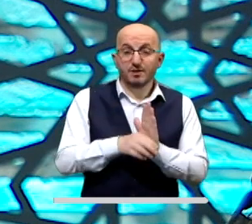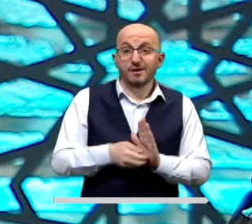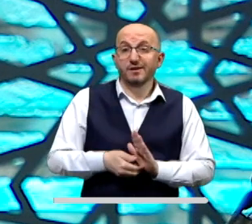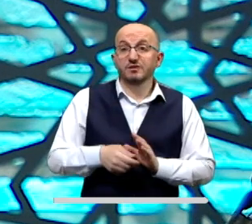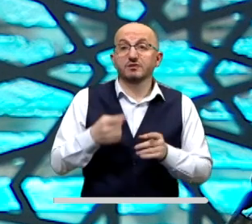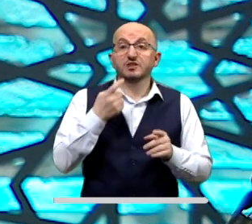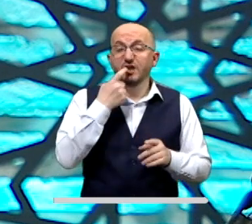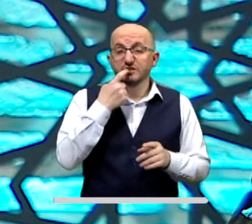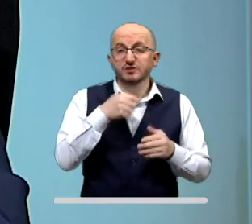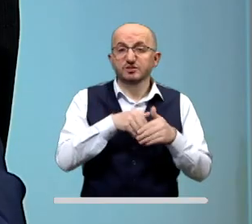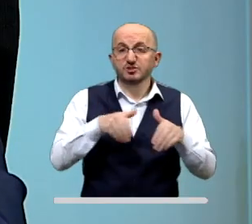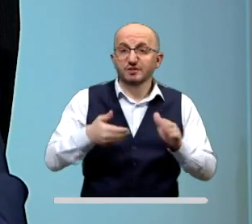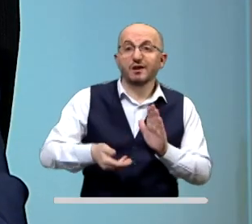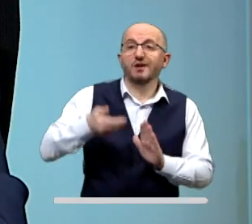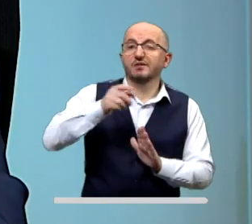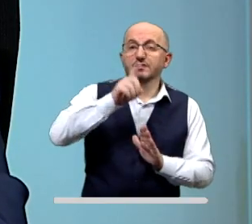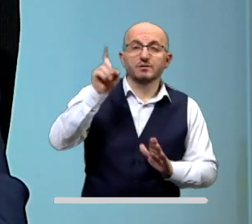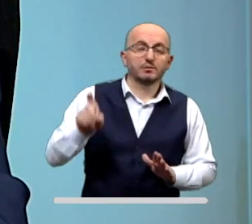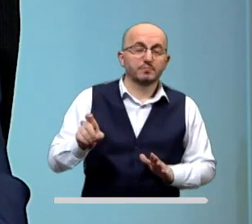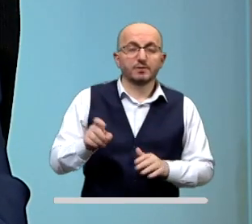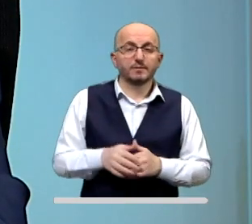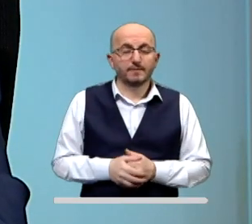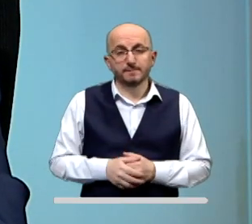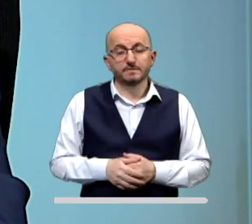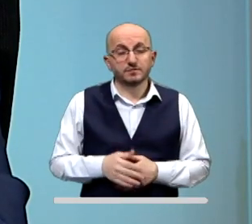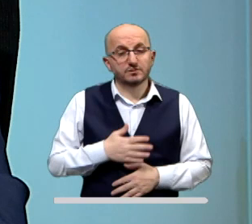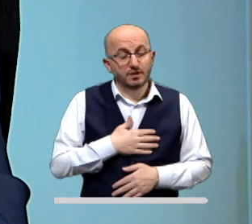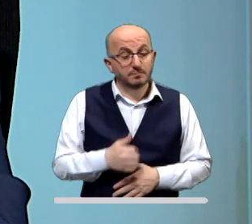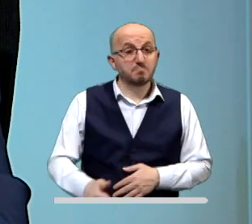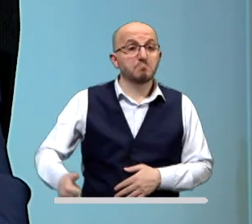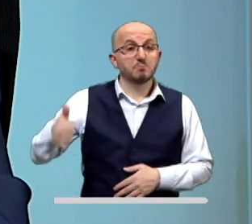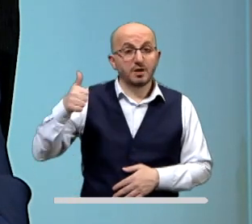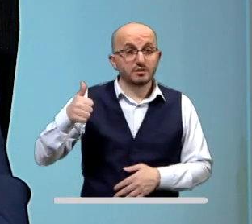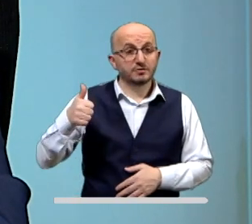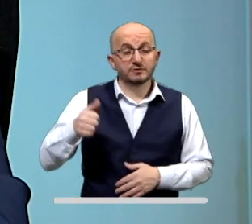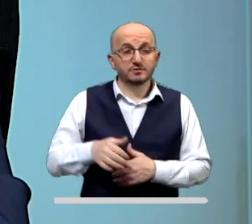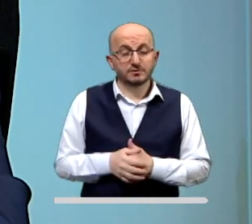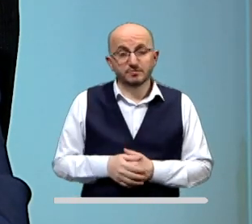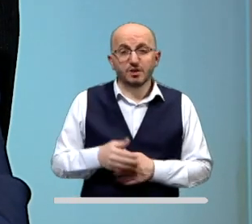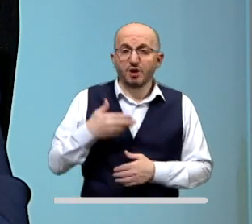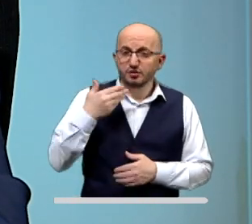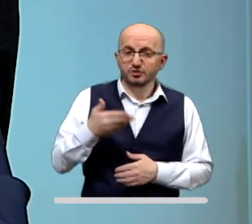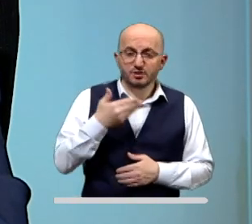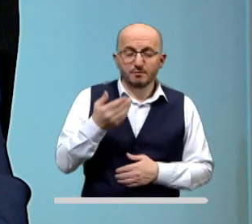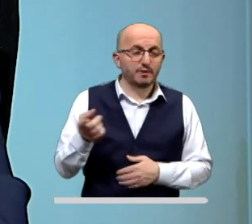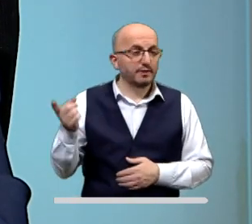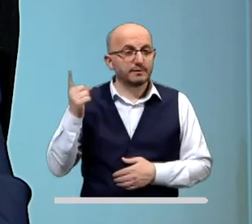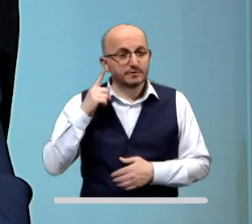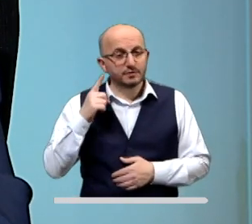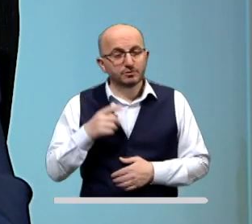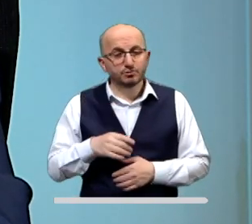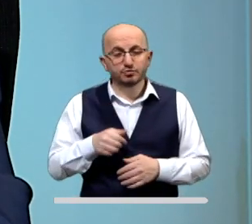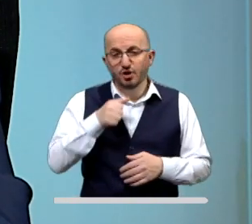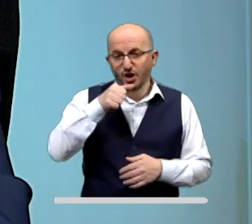bunu biliyor musunuz hocam bununla alakalı bilginiz var mı yani Sayın başkanımızın emeklerini dinliyoruz işte